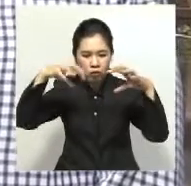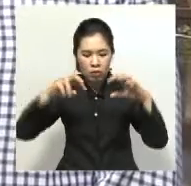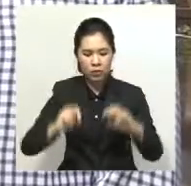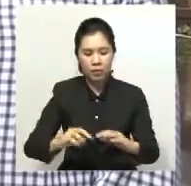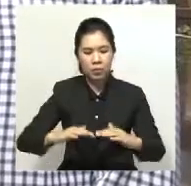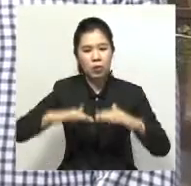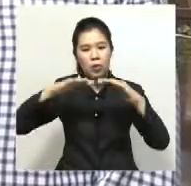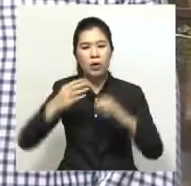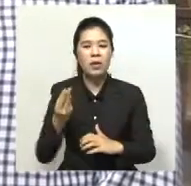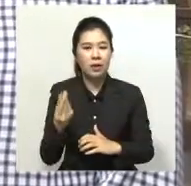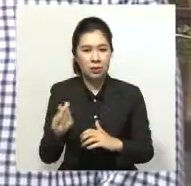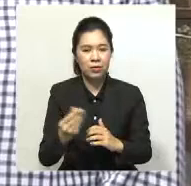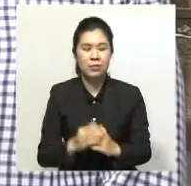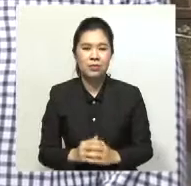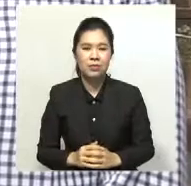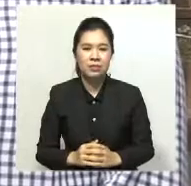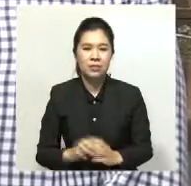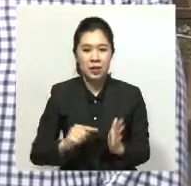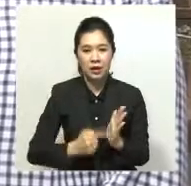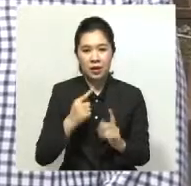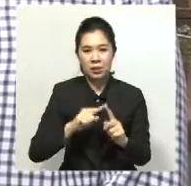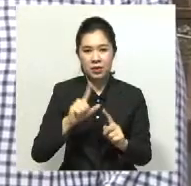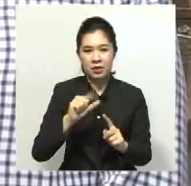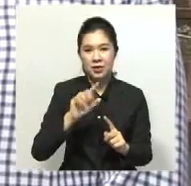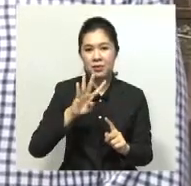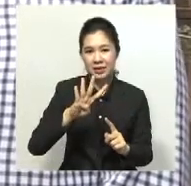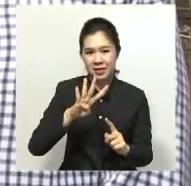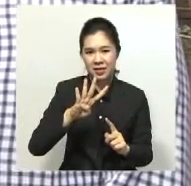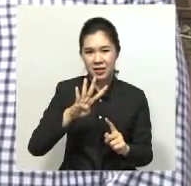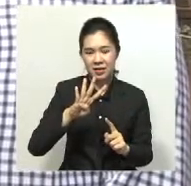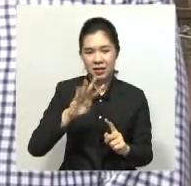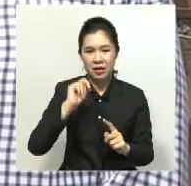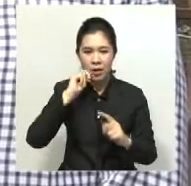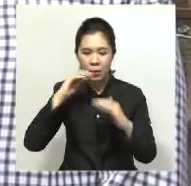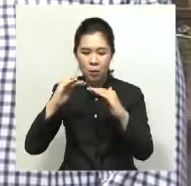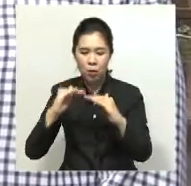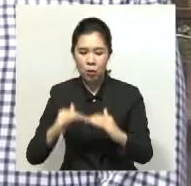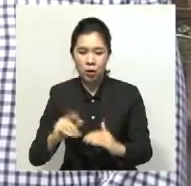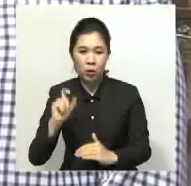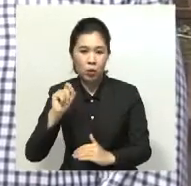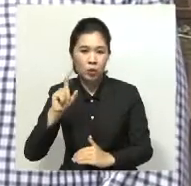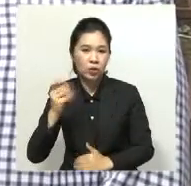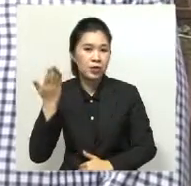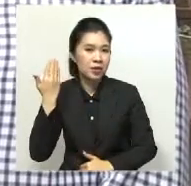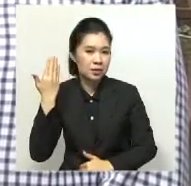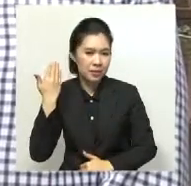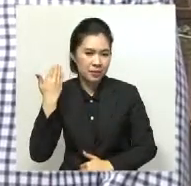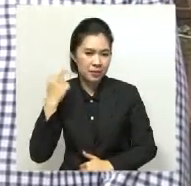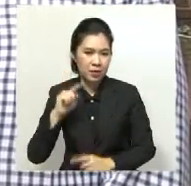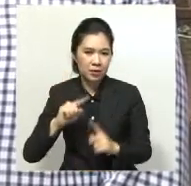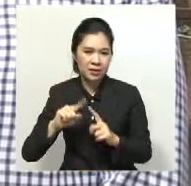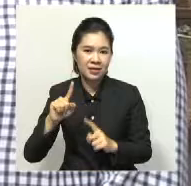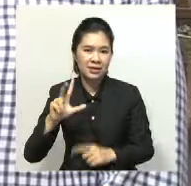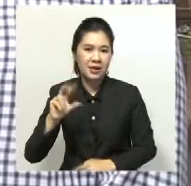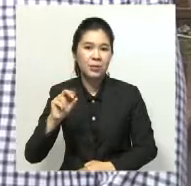เริ่มท่วมมากวันเริ่มท่วมเนี่ยวันที่24แต่เริ่มลดตั้งแต่วันศุกร์ที่ผ่านมาเนี่ยวันศุกร์วันที่